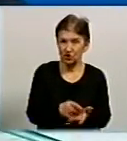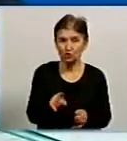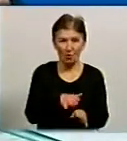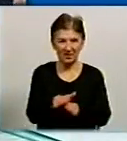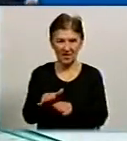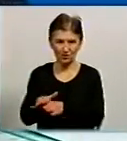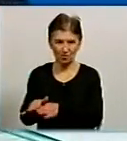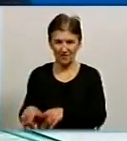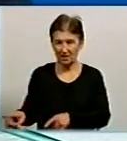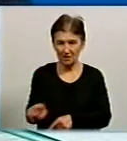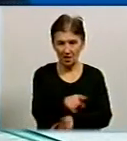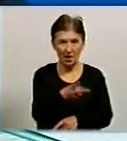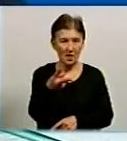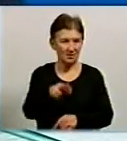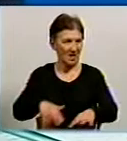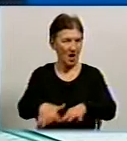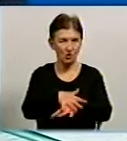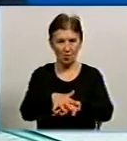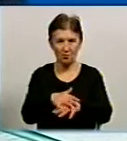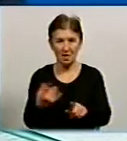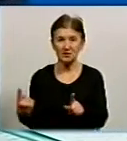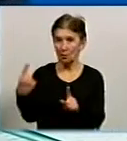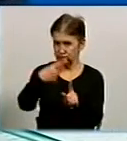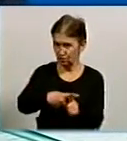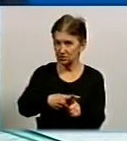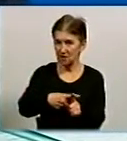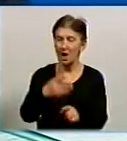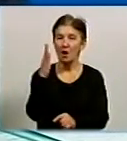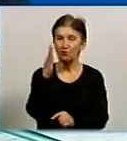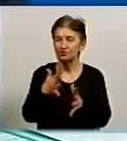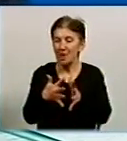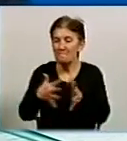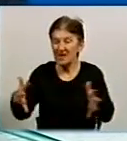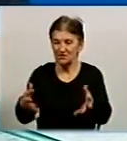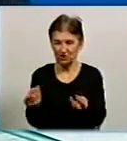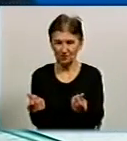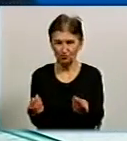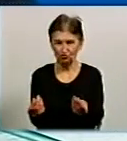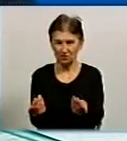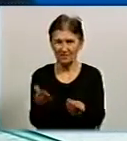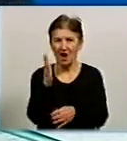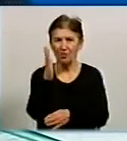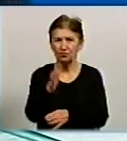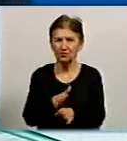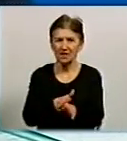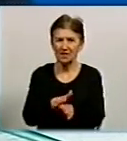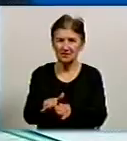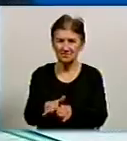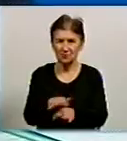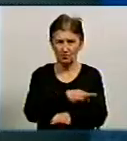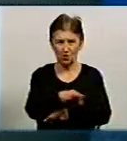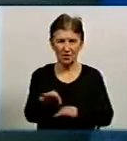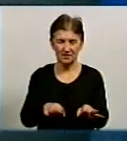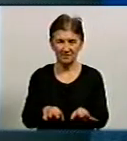такий проєкт. Для громади це також плюс, тому що буде більше коштів і буде більше зреалізовано проєктів. Тому